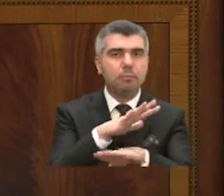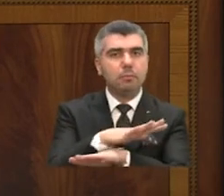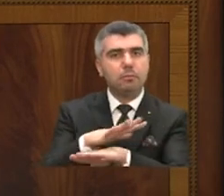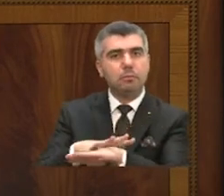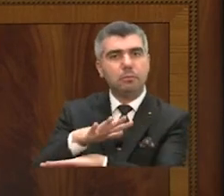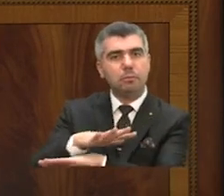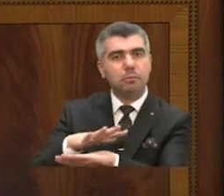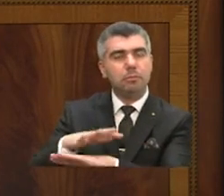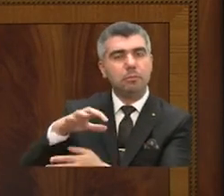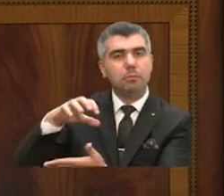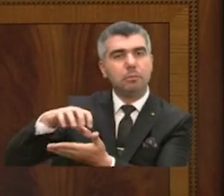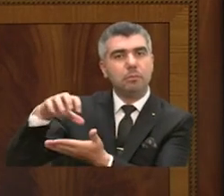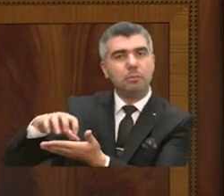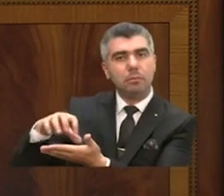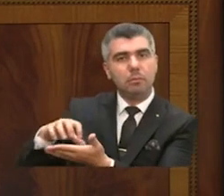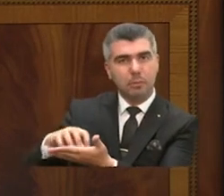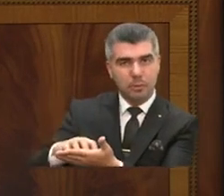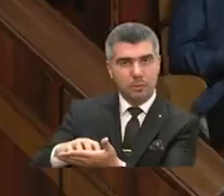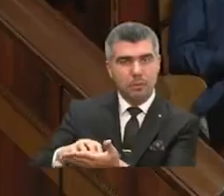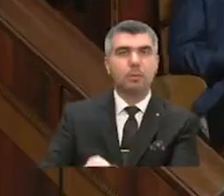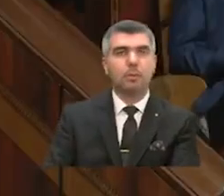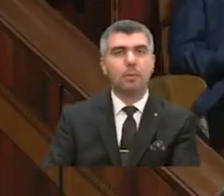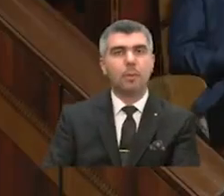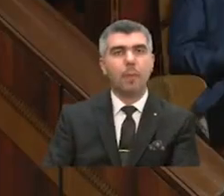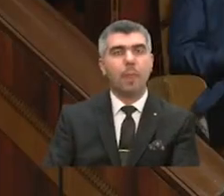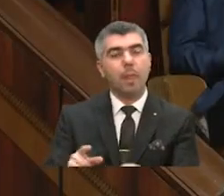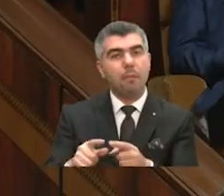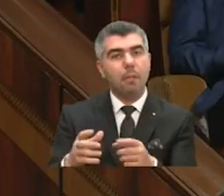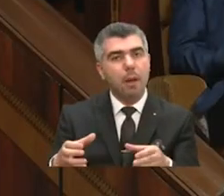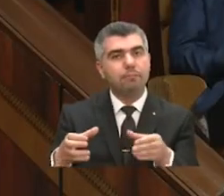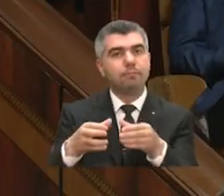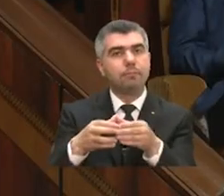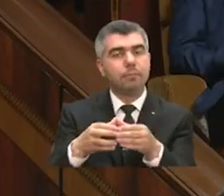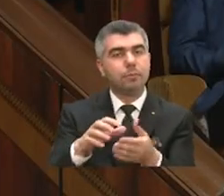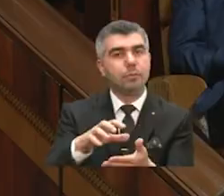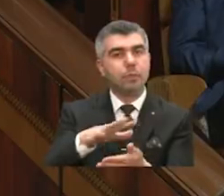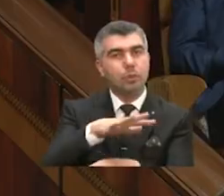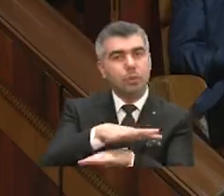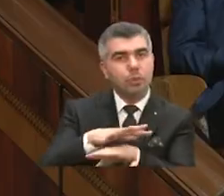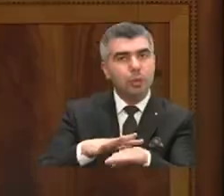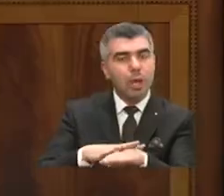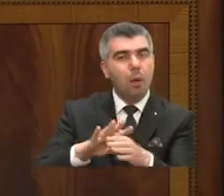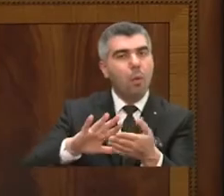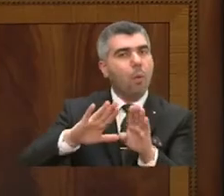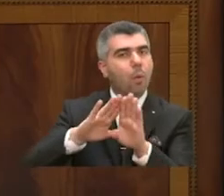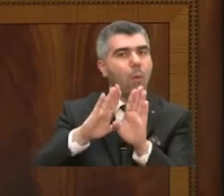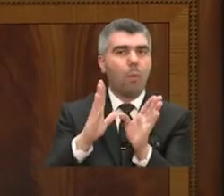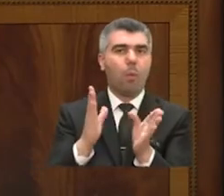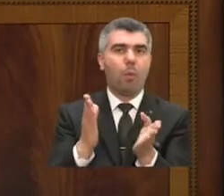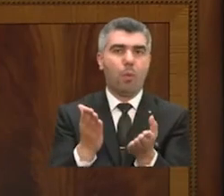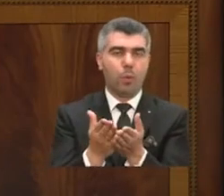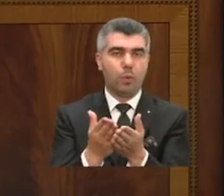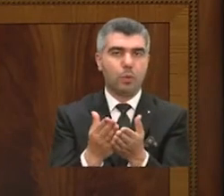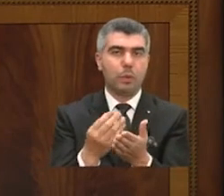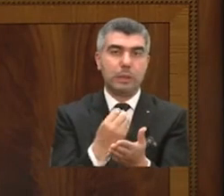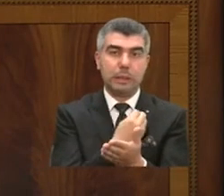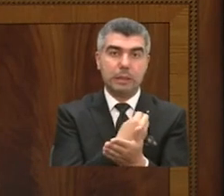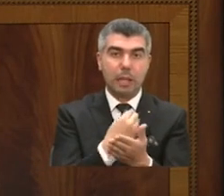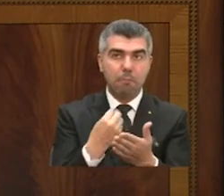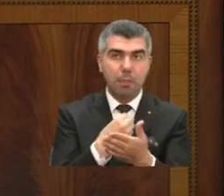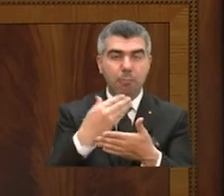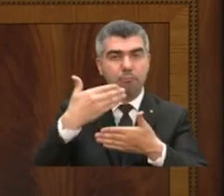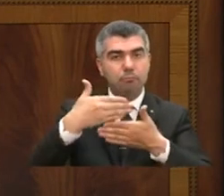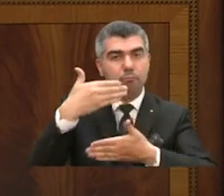والتي ستضم على مستوى كل جهة جميع البنيات الصحية من مستشفيات إقليمية